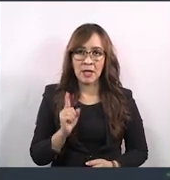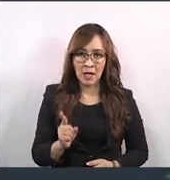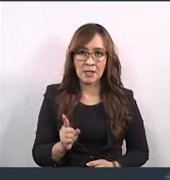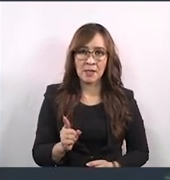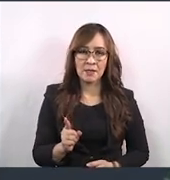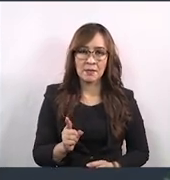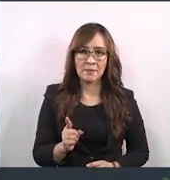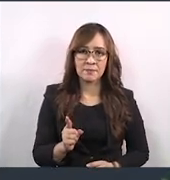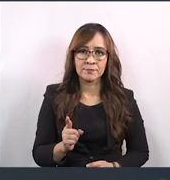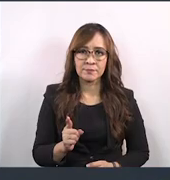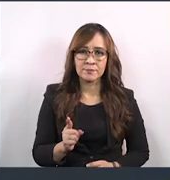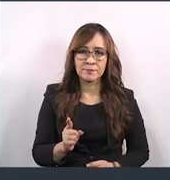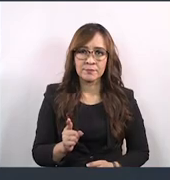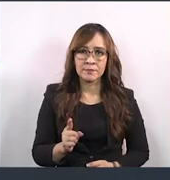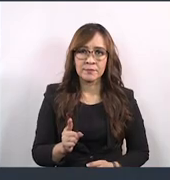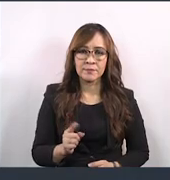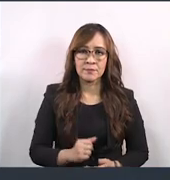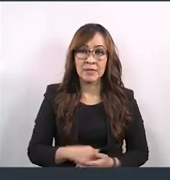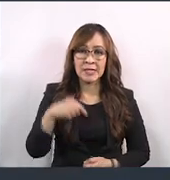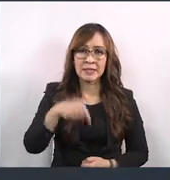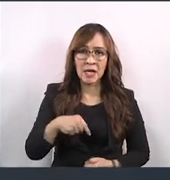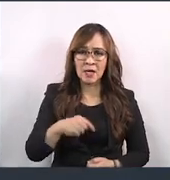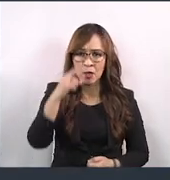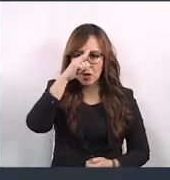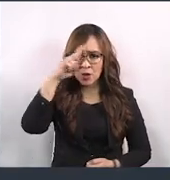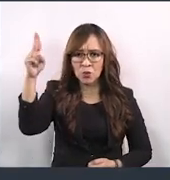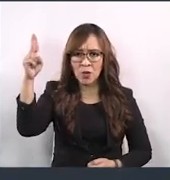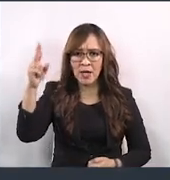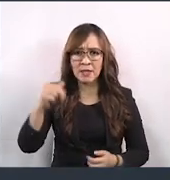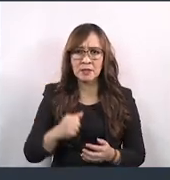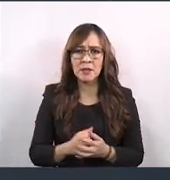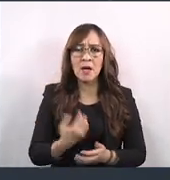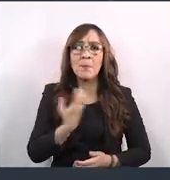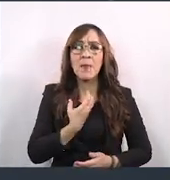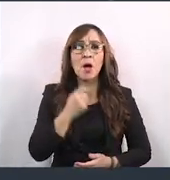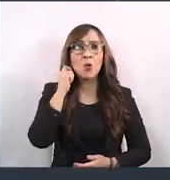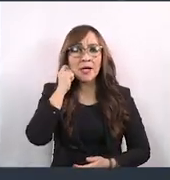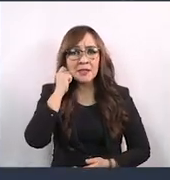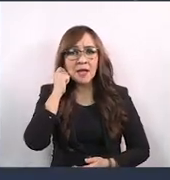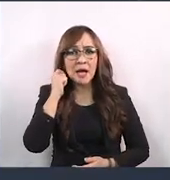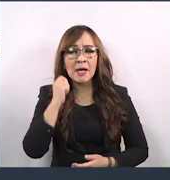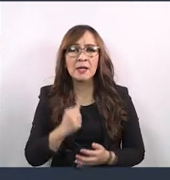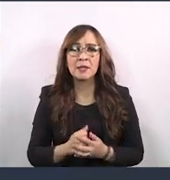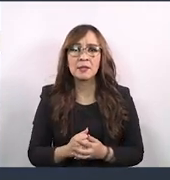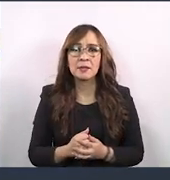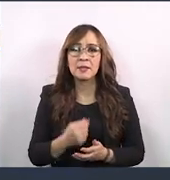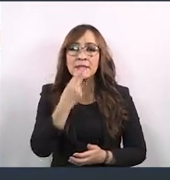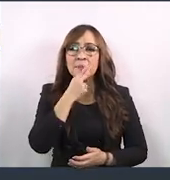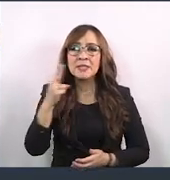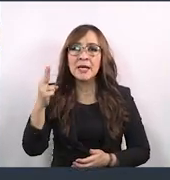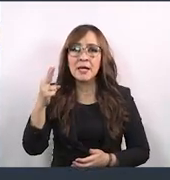Hai karena memang Hai Dear zaman Tuhan sedang melawat wanita-wanita dipakai Tuhan luar biasa